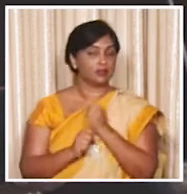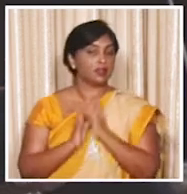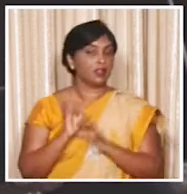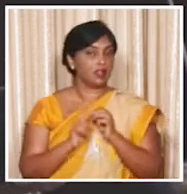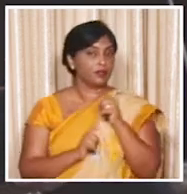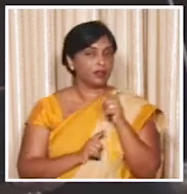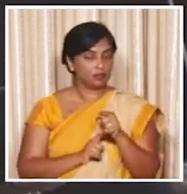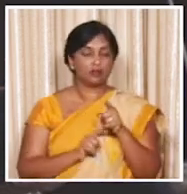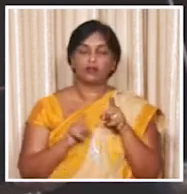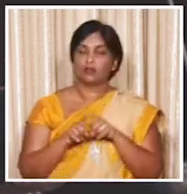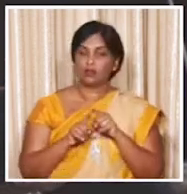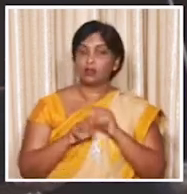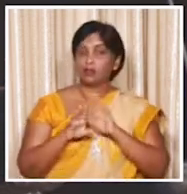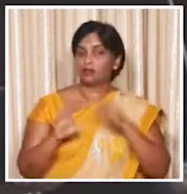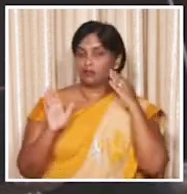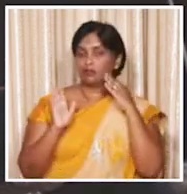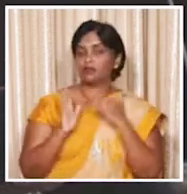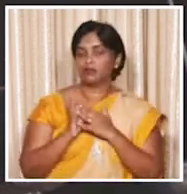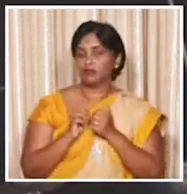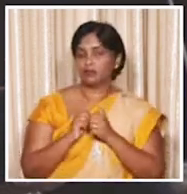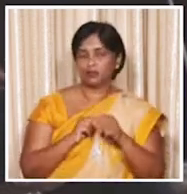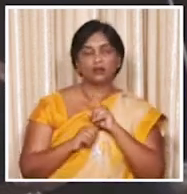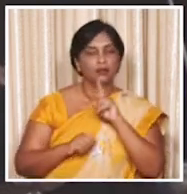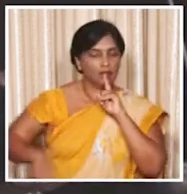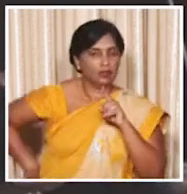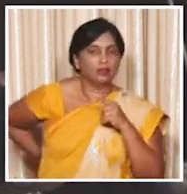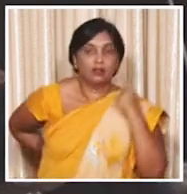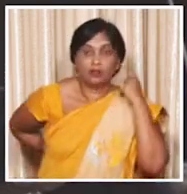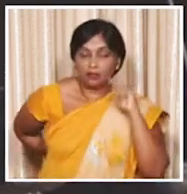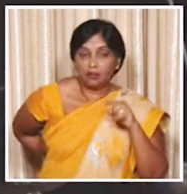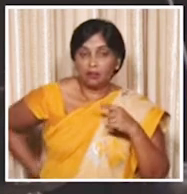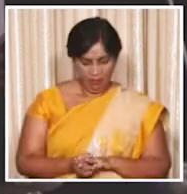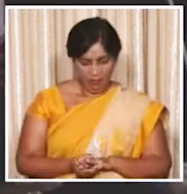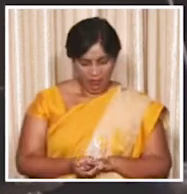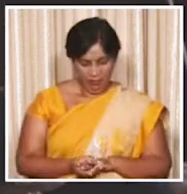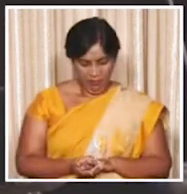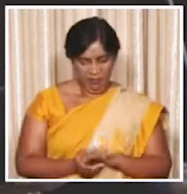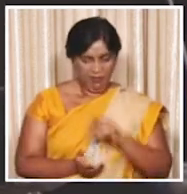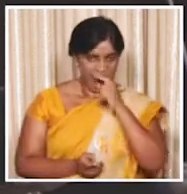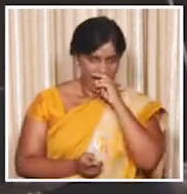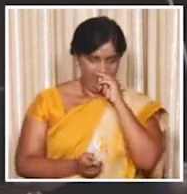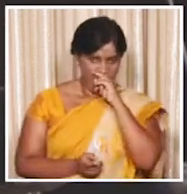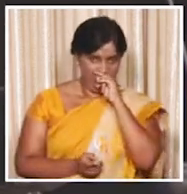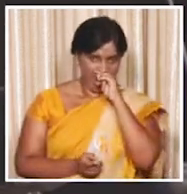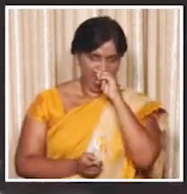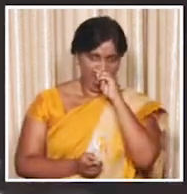கவனத்தில் எடுத்துக்கொள்ளுங்கள். அதே போல இன்னும் ஒரு மாணவியினுடைய பிரச்சனை, இவரும் கிளிநொச்சி மாவட்டத்தில்